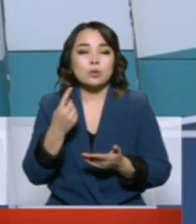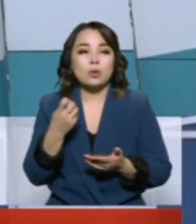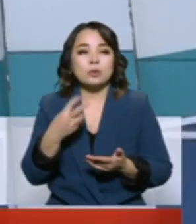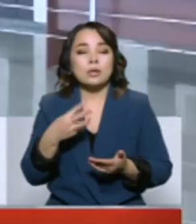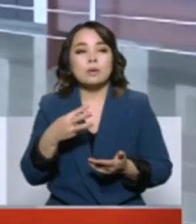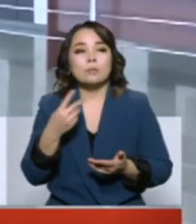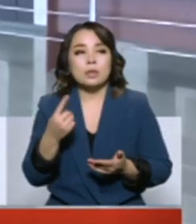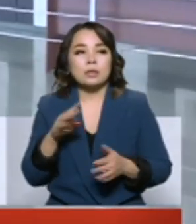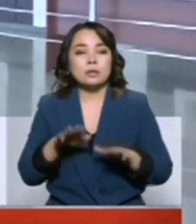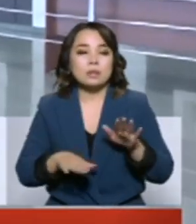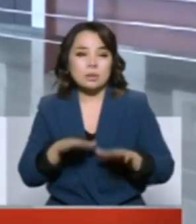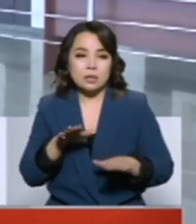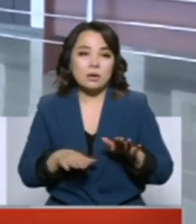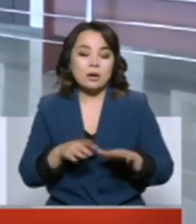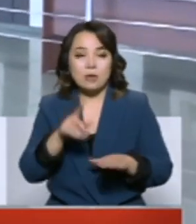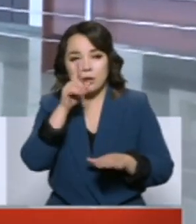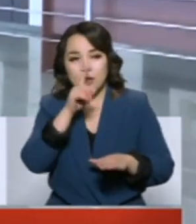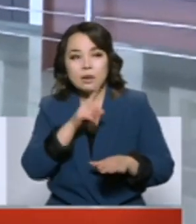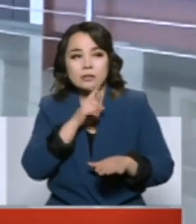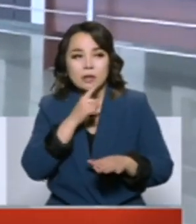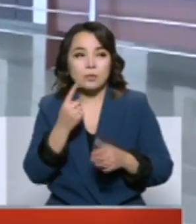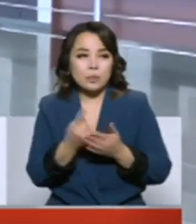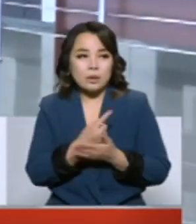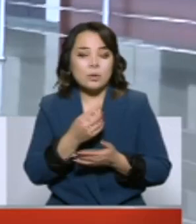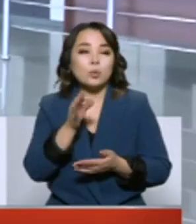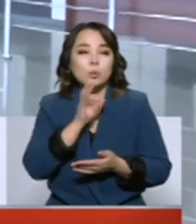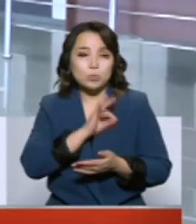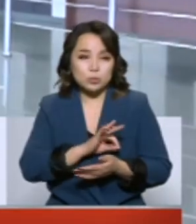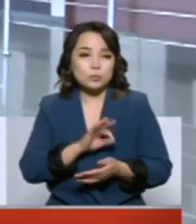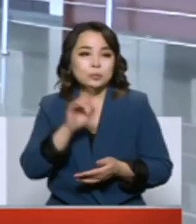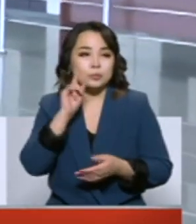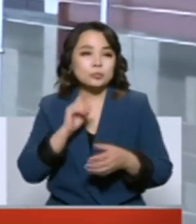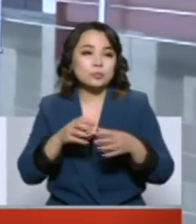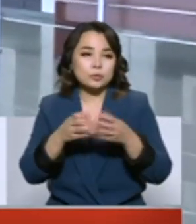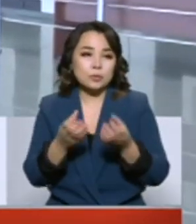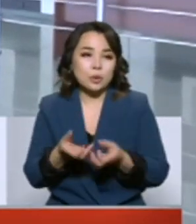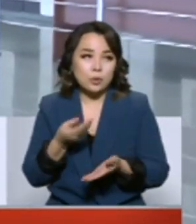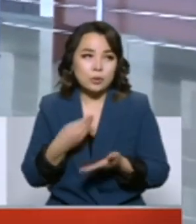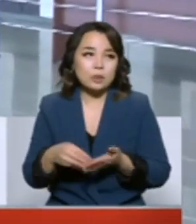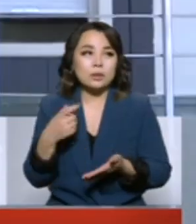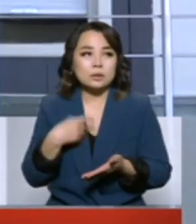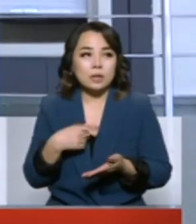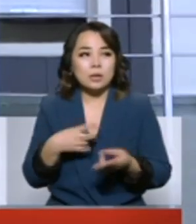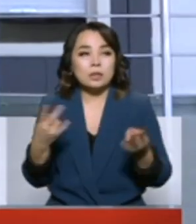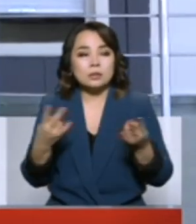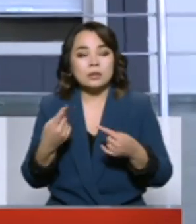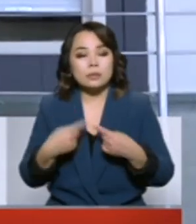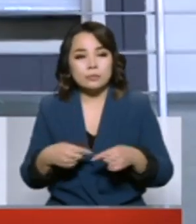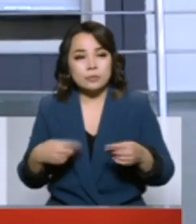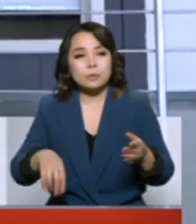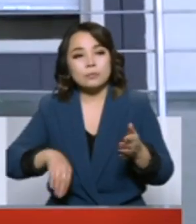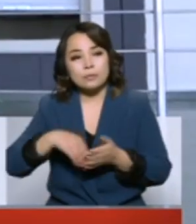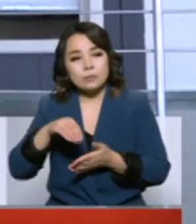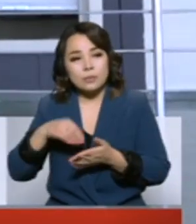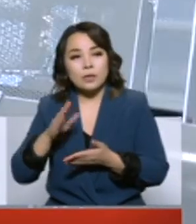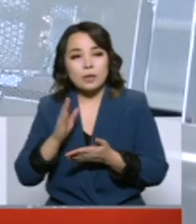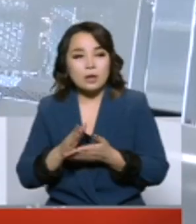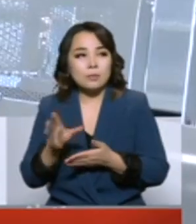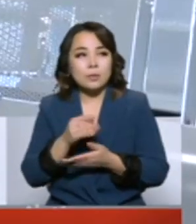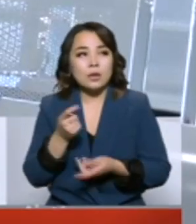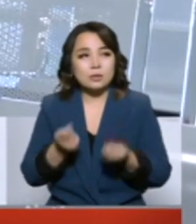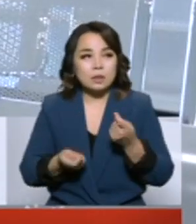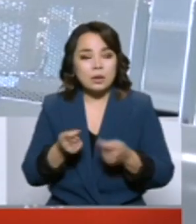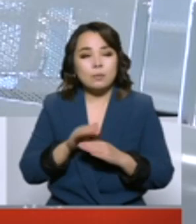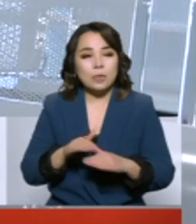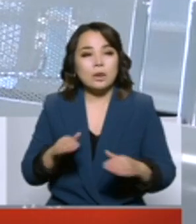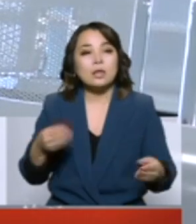өткізуге құқылы. Айына бір рет келеміз. Қолайлы, дөңгелек аламыз мысалға өзімізге керек заттар керек қой. Арзан, балдарымызға